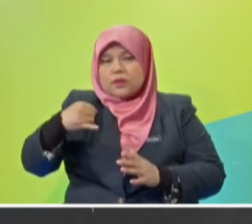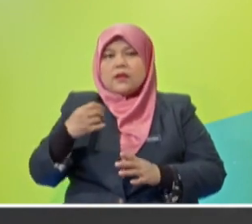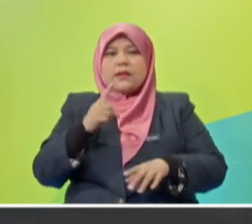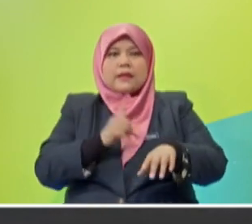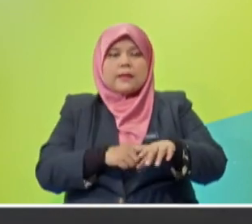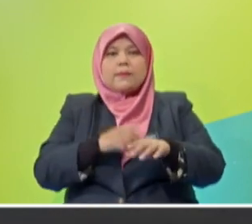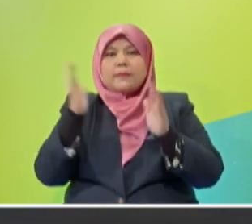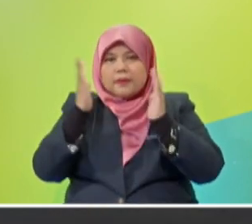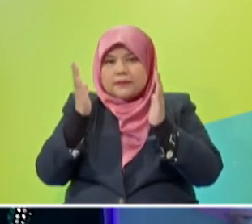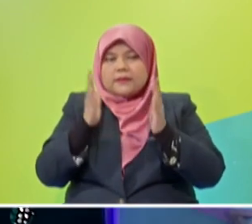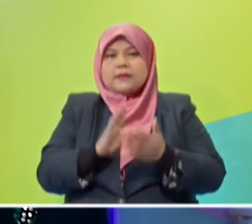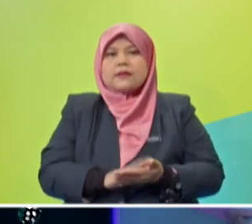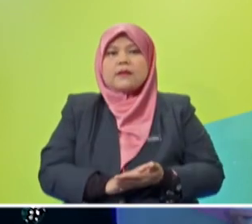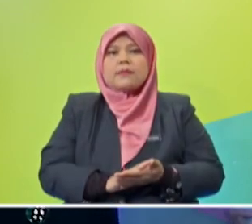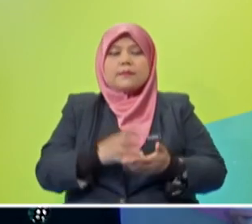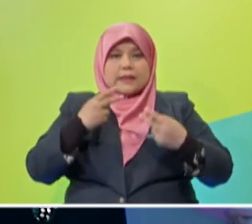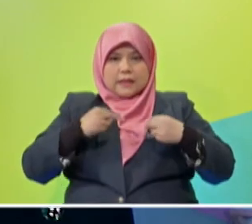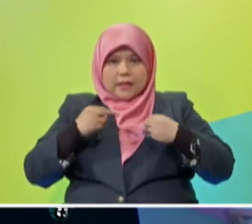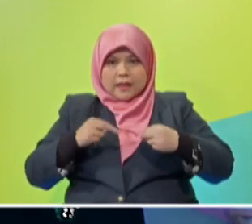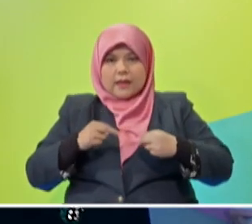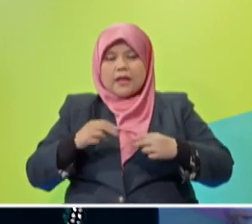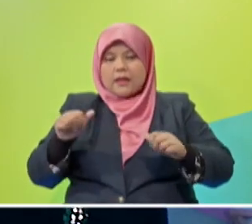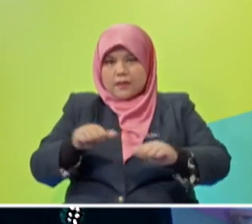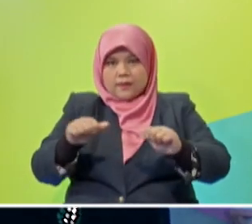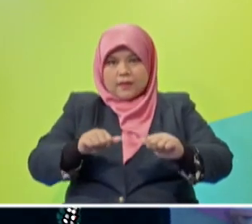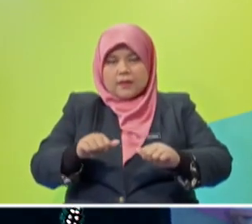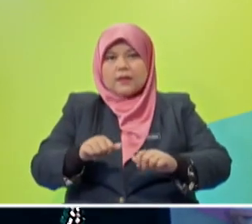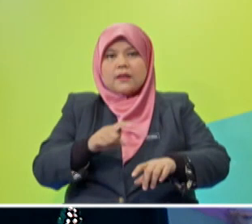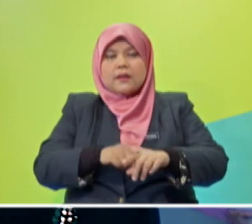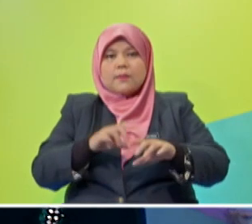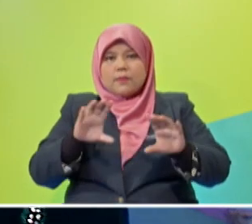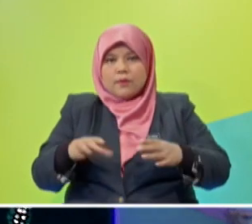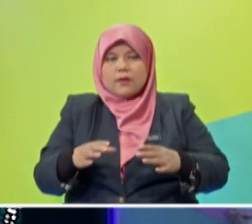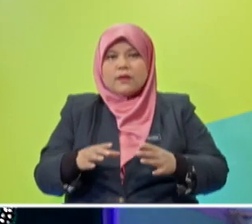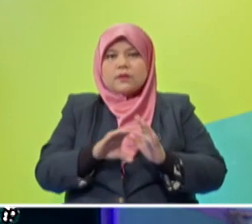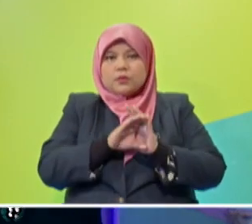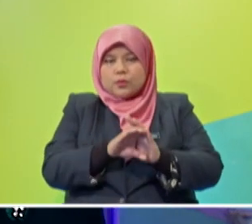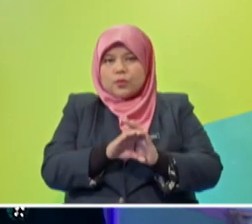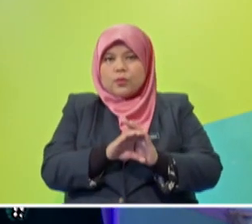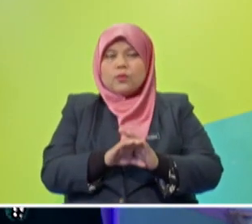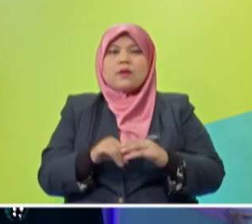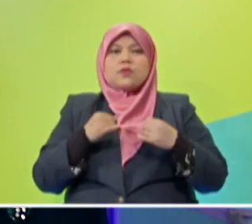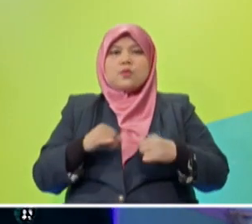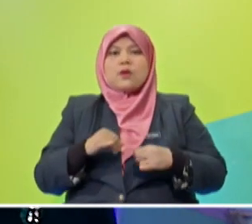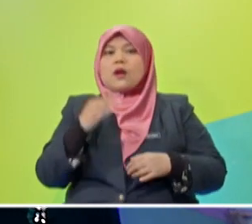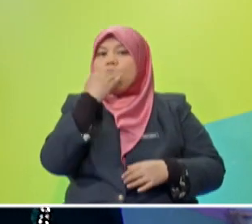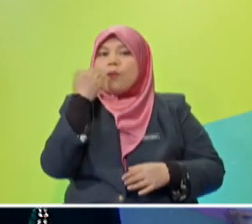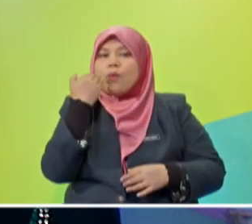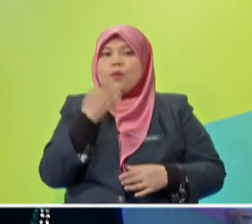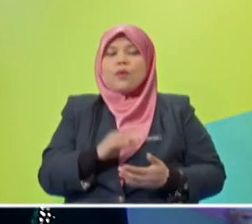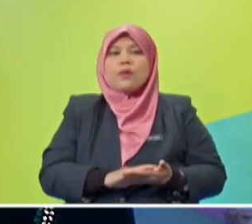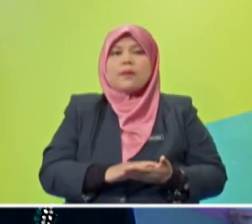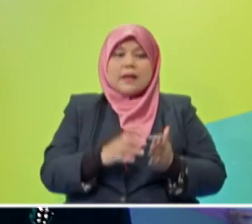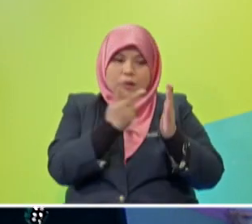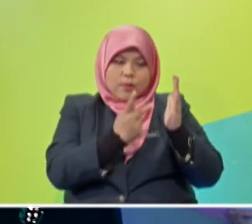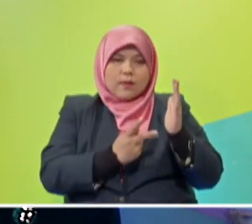maksud IKS lah, perniagaan ataupun aktiviti yang dijalankan, contohnya seperti jual kerupuk leko, contohnya barang-barang